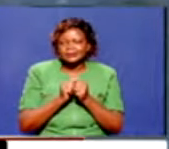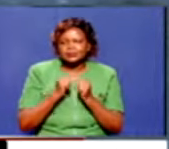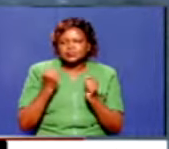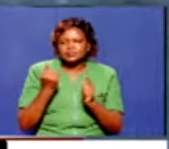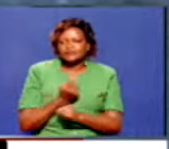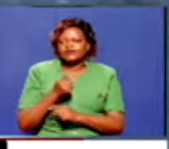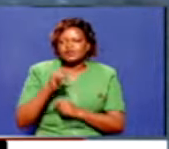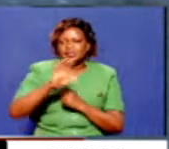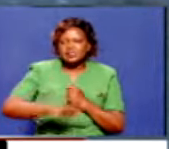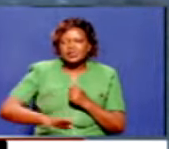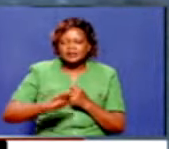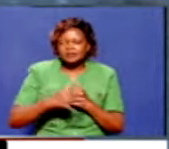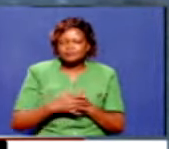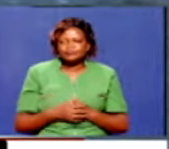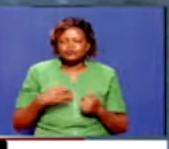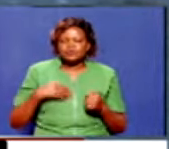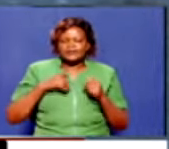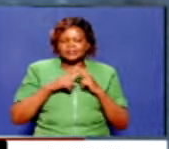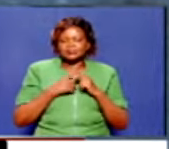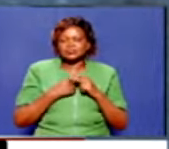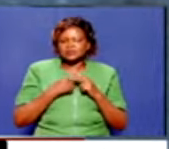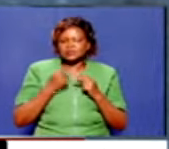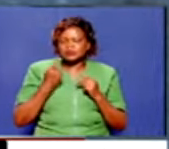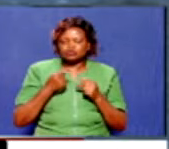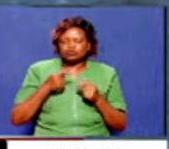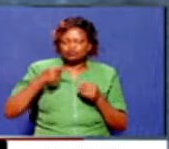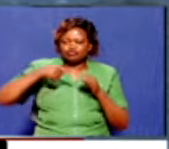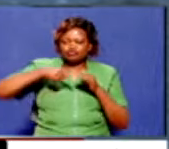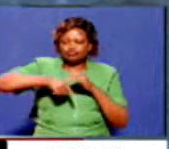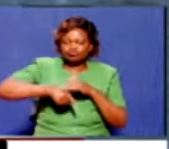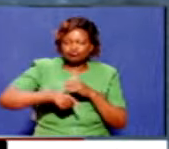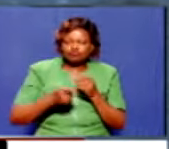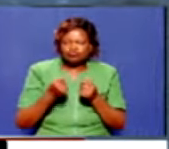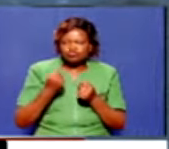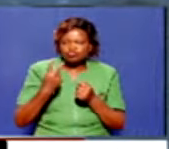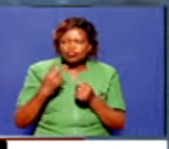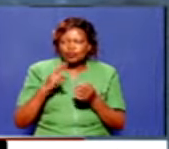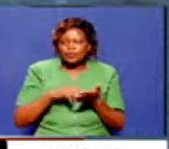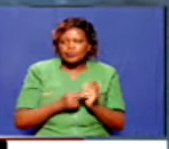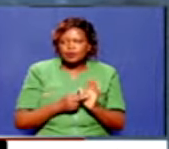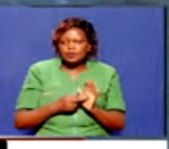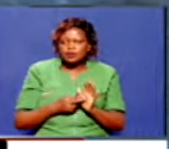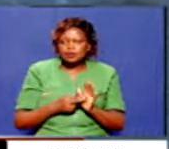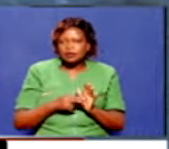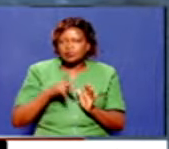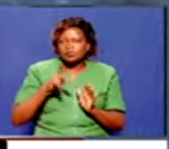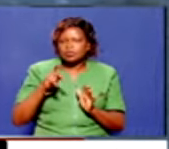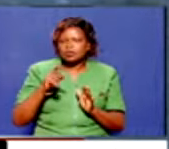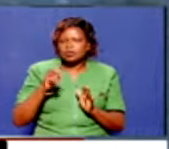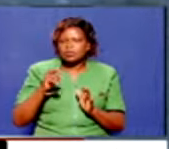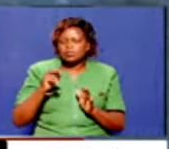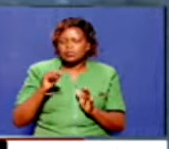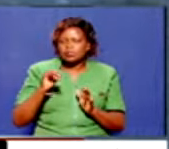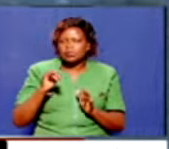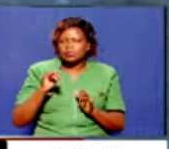Korosi. We have only started drilling the two projects, that is Korosi. Korosi we have done 3